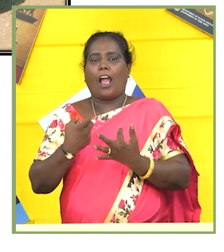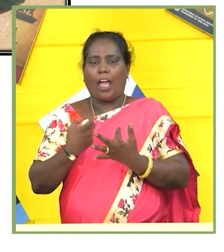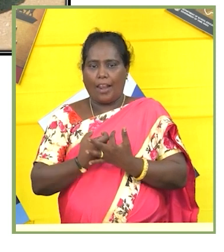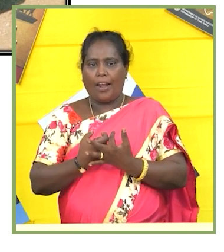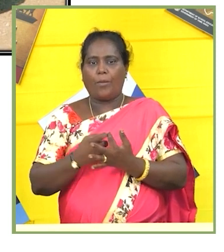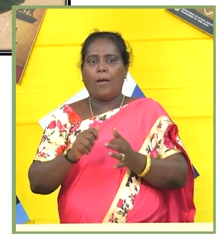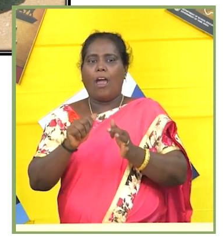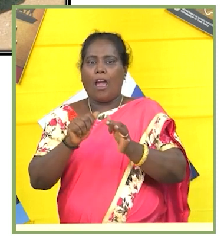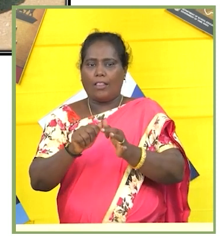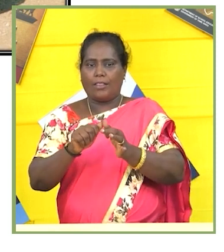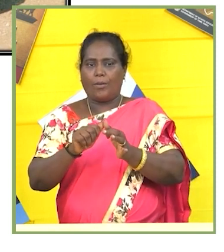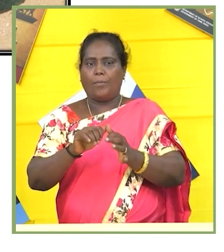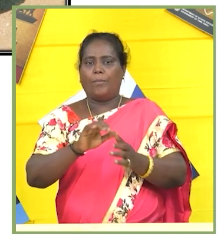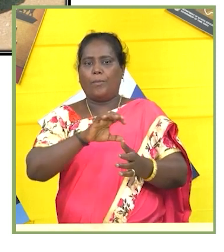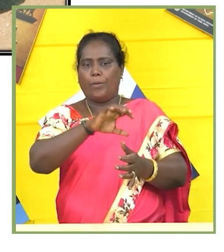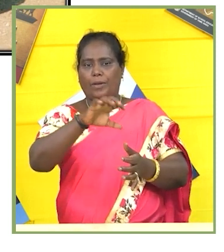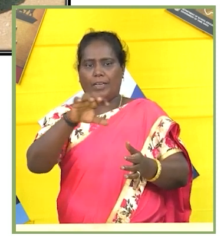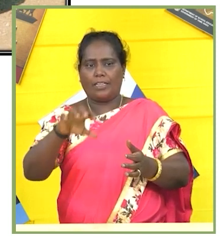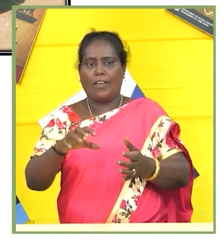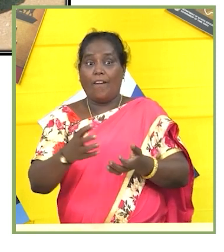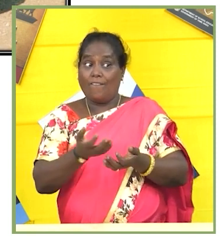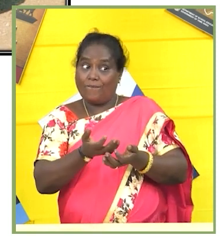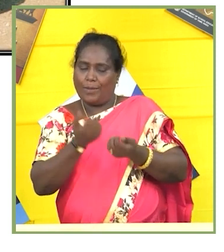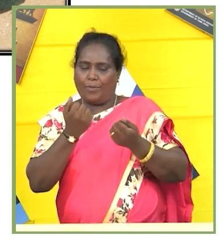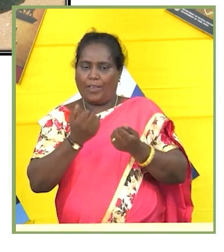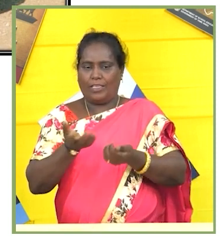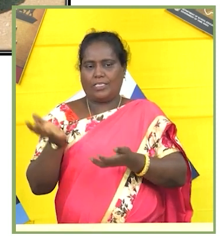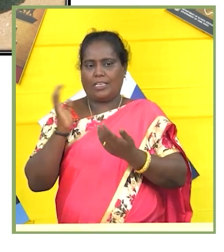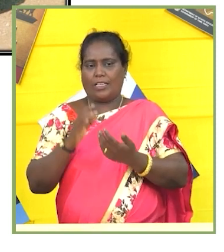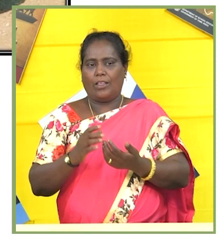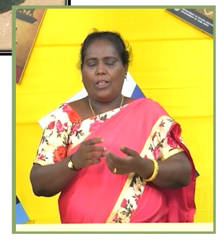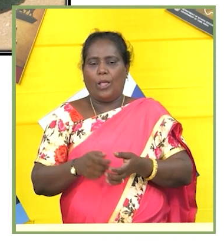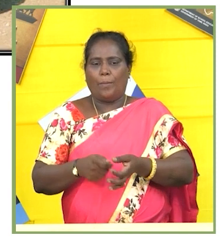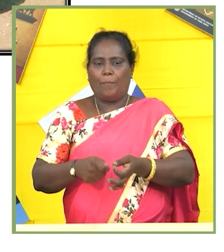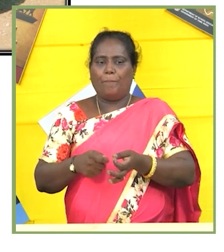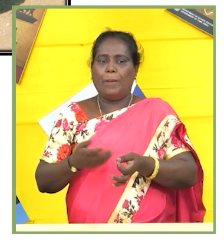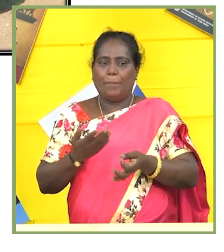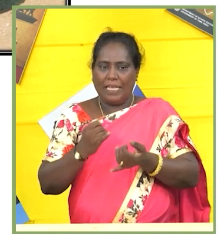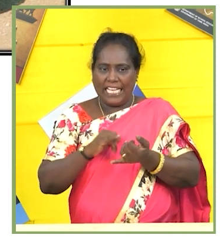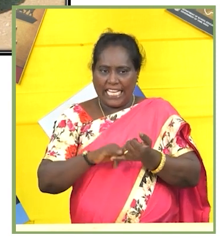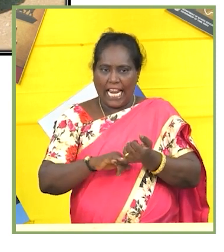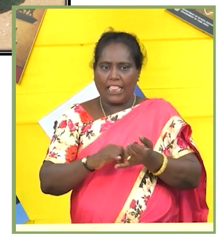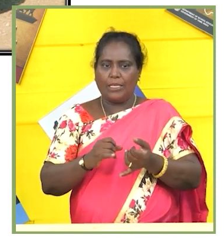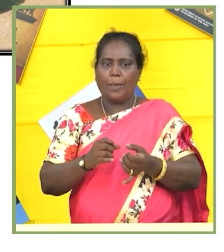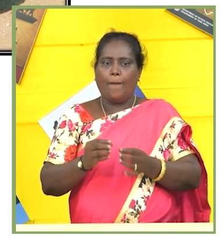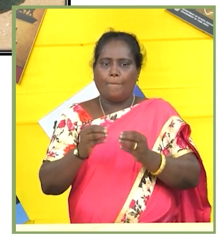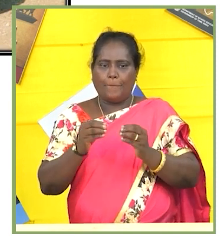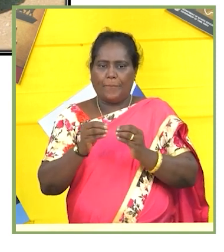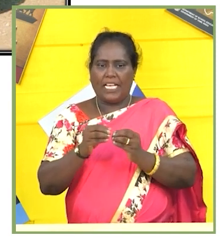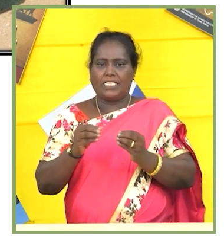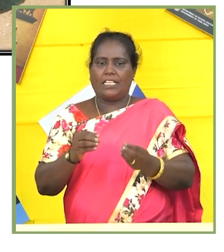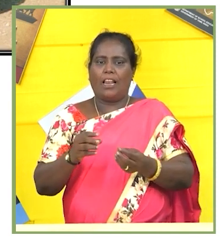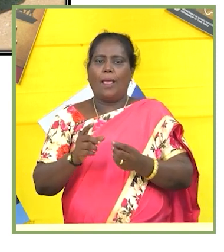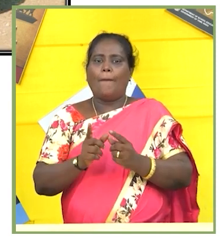பயன்படுத்தப்படுகிறது. மேலும் கேரளம், கர்நாடகம், ஆந்திரம் ஆகிய மாநிலத்தவரால் விரும்பி வாங்கி செல்லப்படுகின்றன.